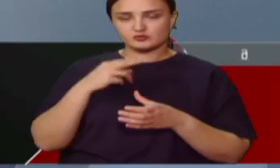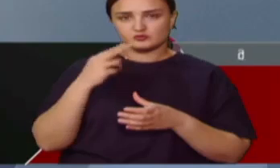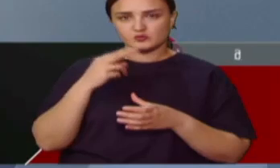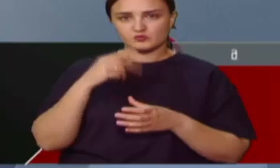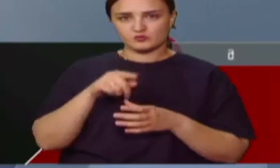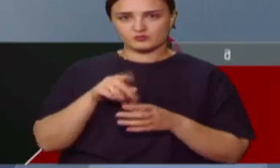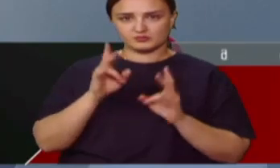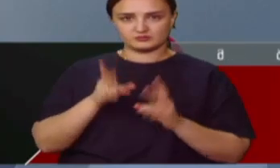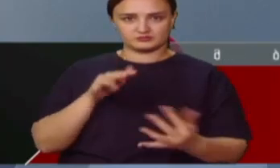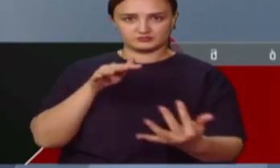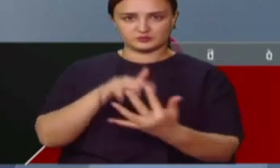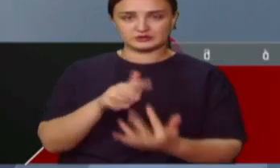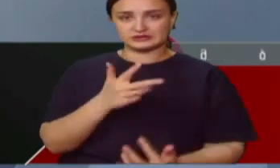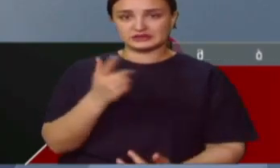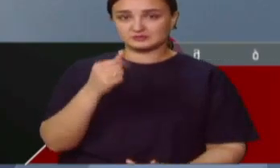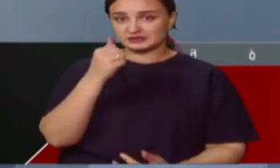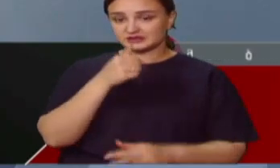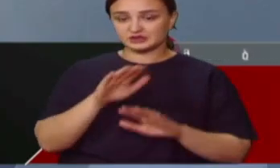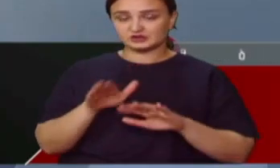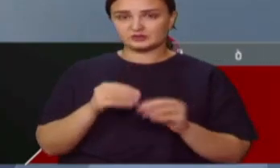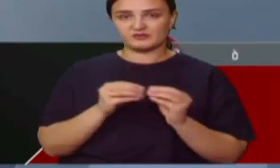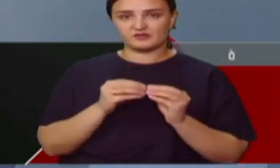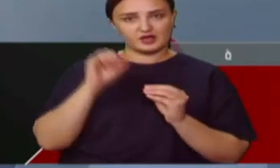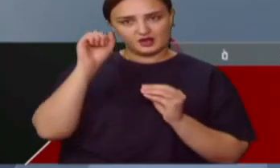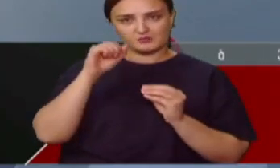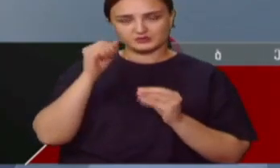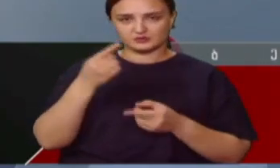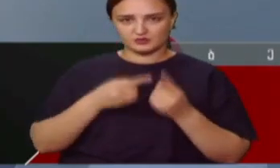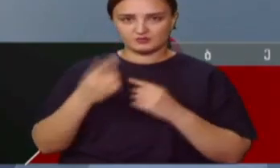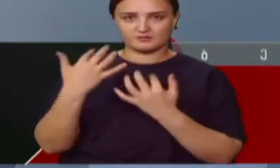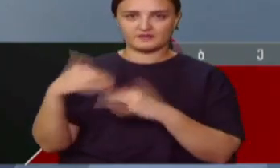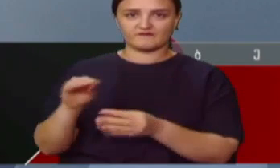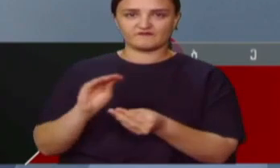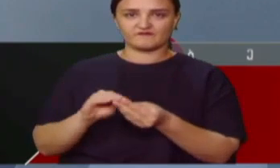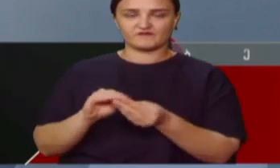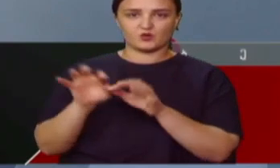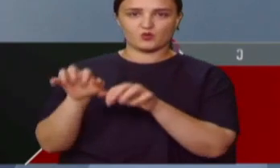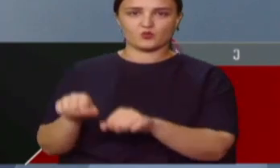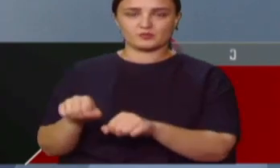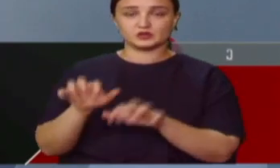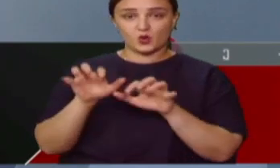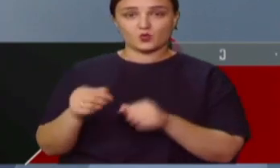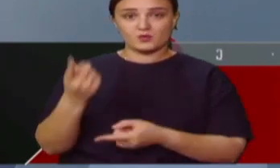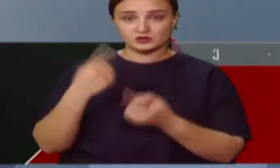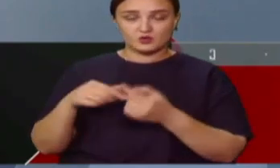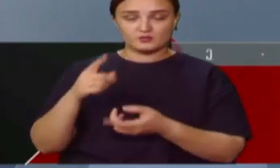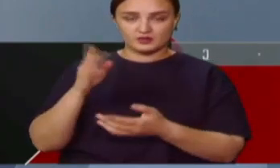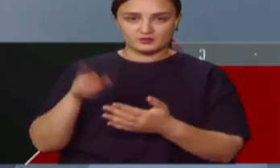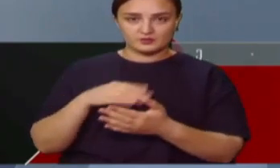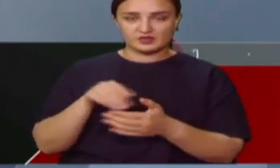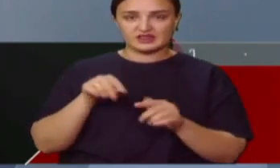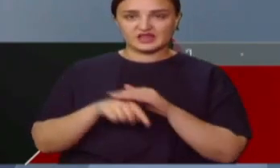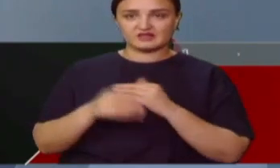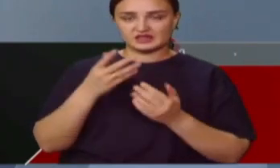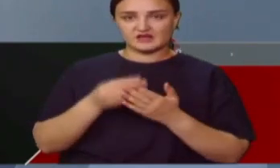მიტანილი ერიშებიდან 31 წლის შემდეგაც აფხაზეთის რეგიონი ოკუპირებული რჩება. დეოკუპაცია, დევნილების საკუთარ სახლებში დაბრუნება